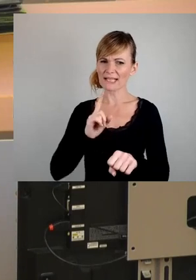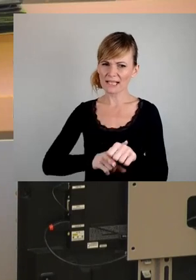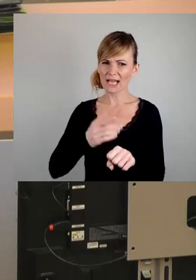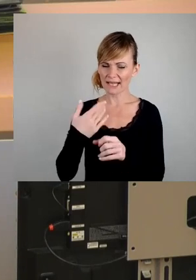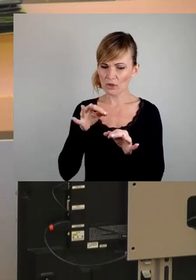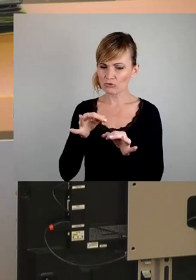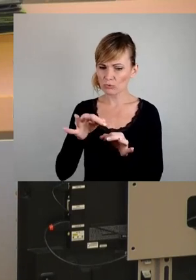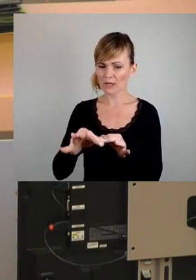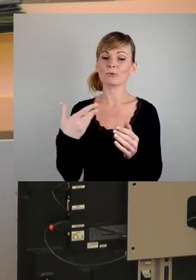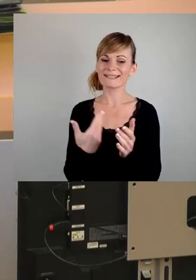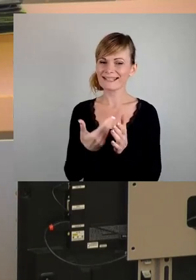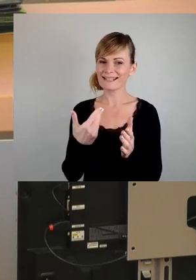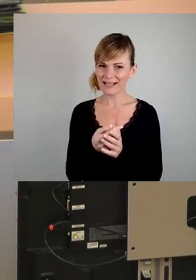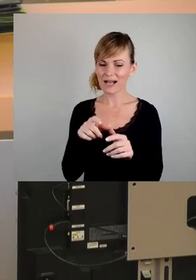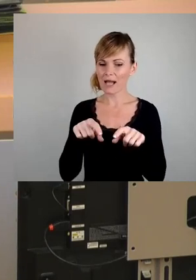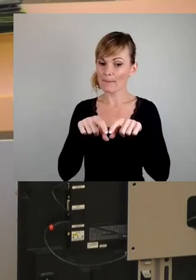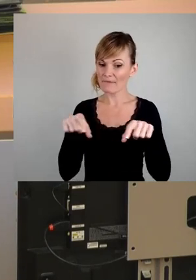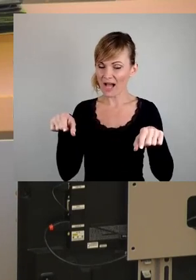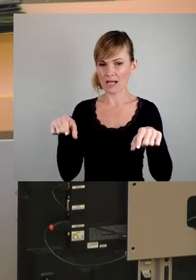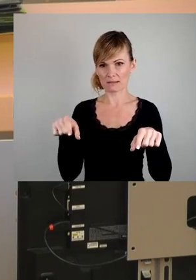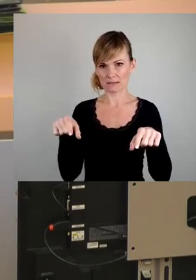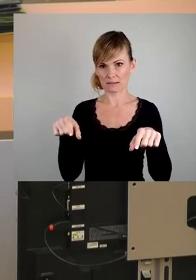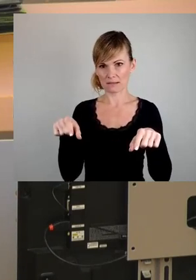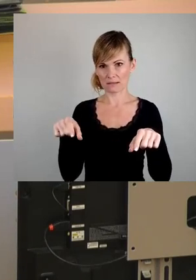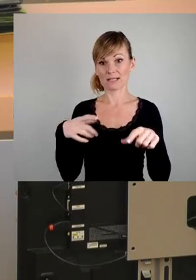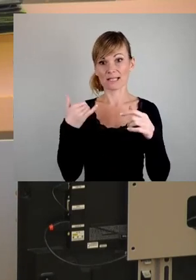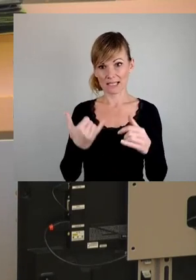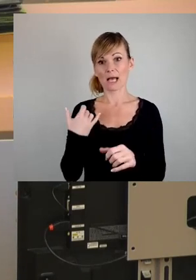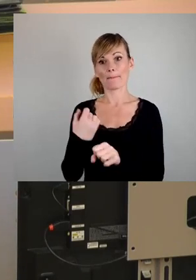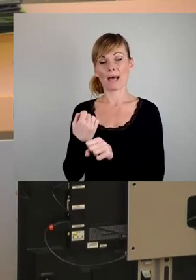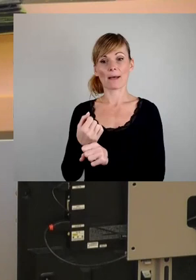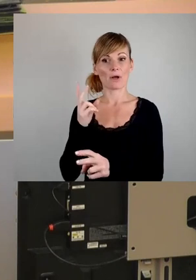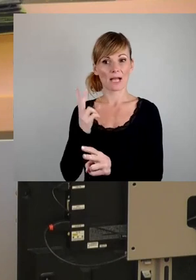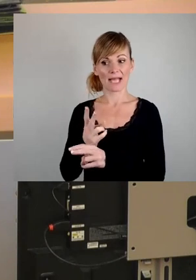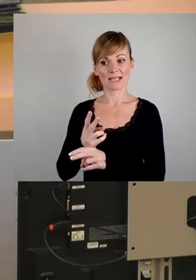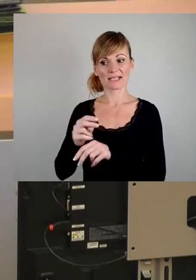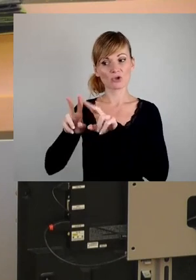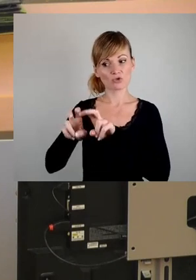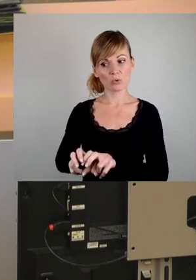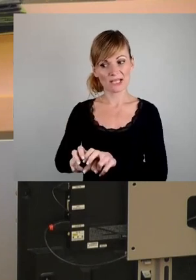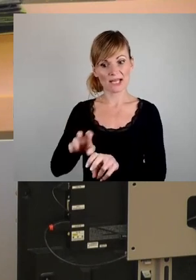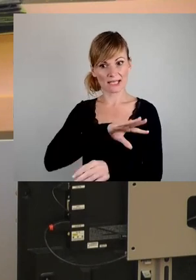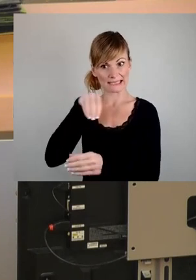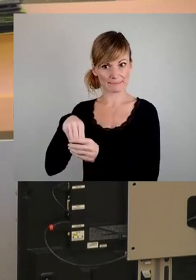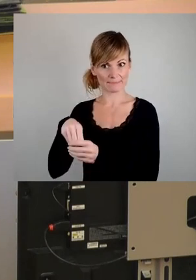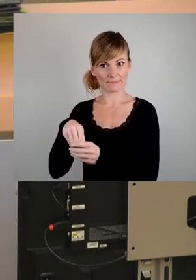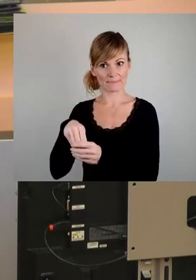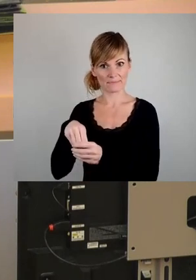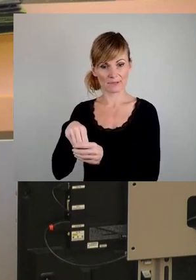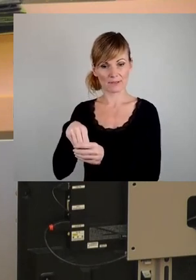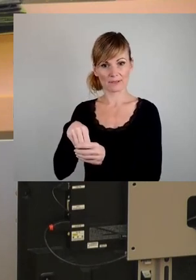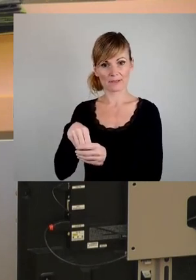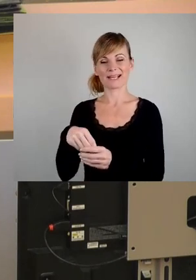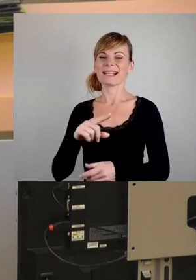Archäopfad jetzt mit in der Machbarkeitsstudie aufgeführt. Ich persönlich habe immer noch den großen Traum, Dietmar Hassler wird dann auch noch mal was